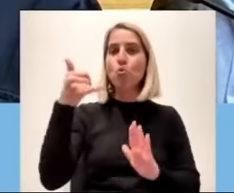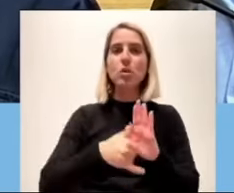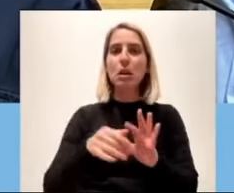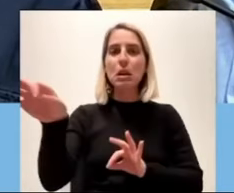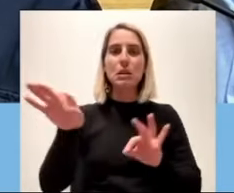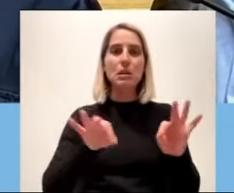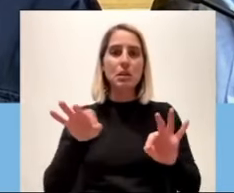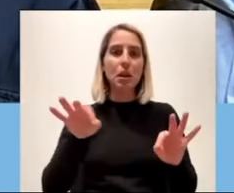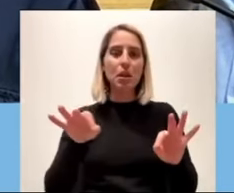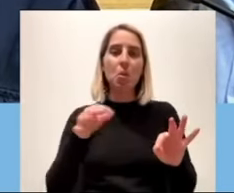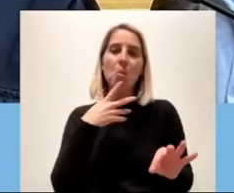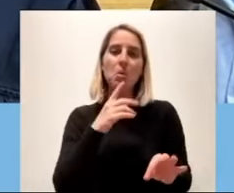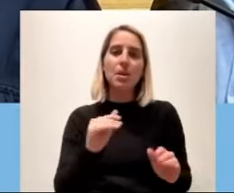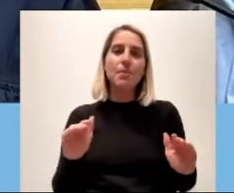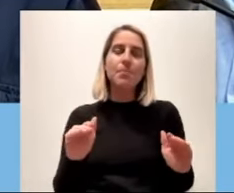ίσων αποστάσεων.